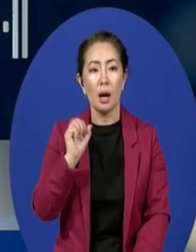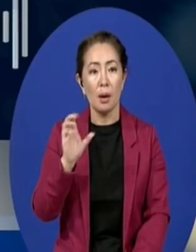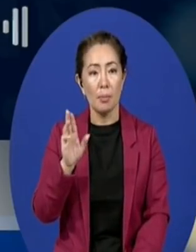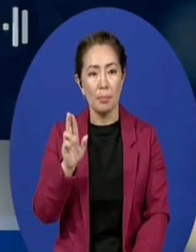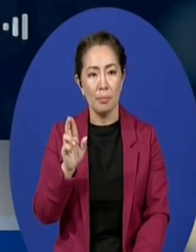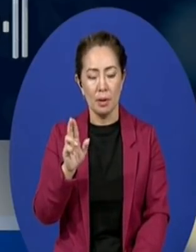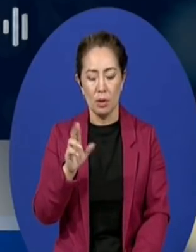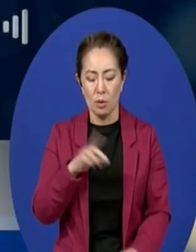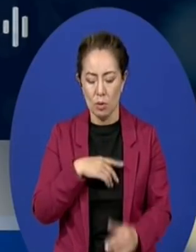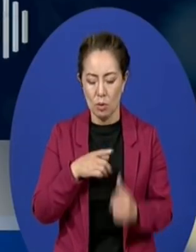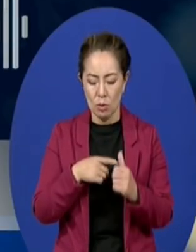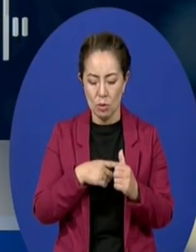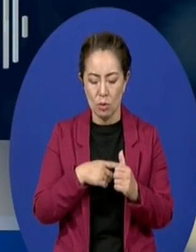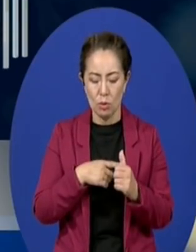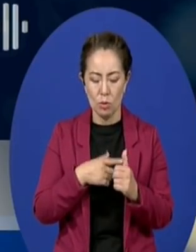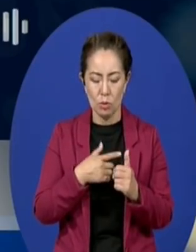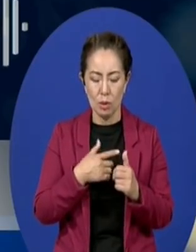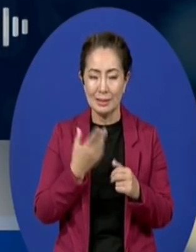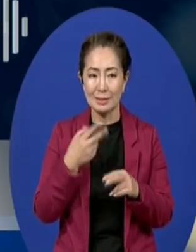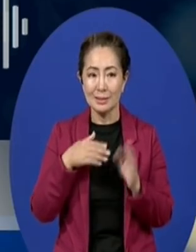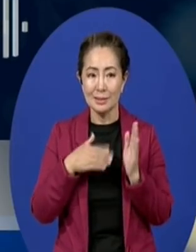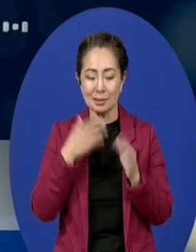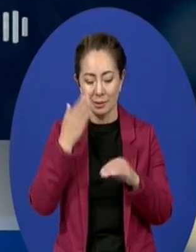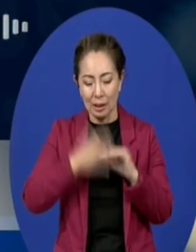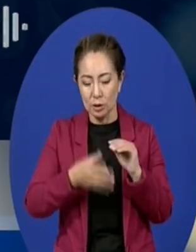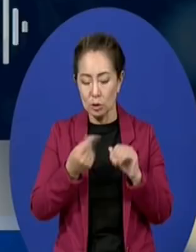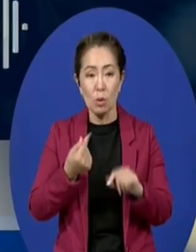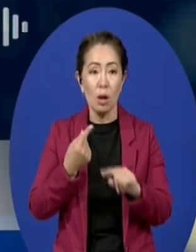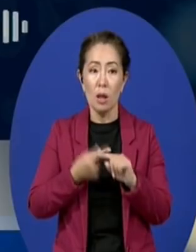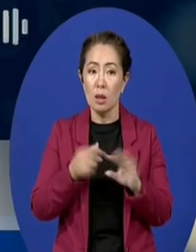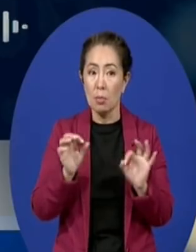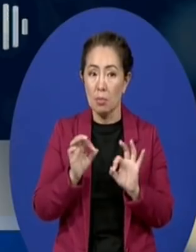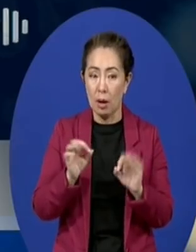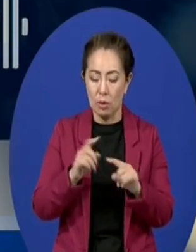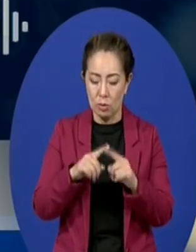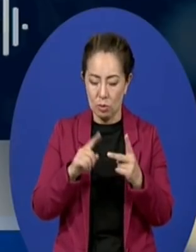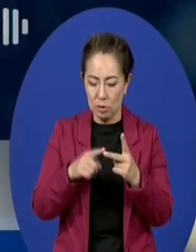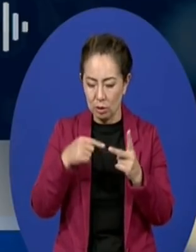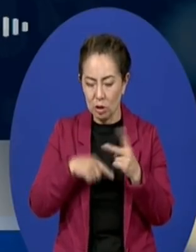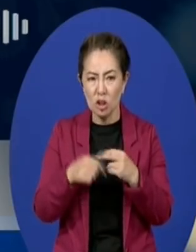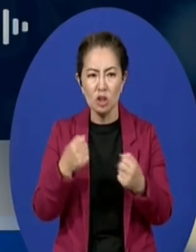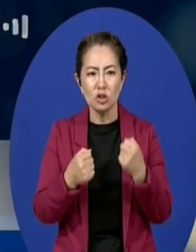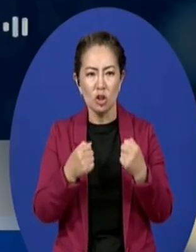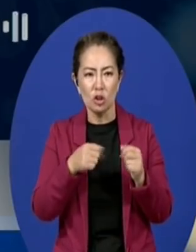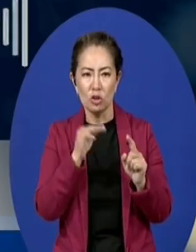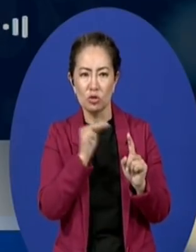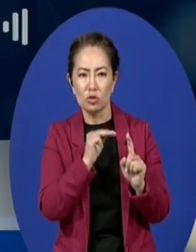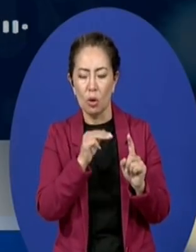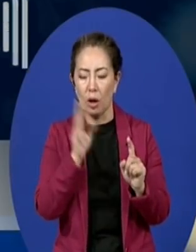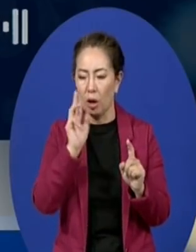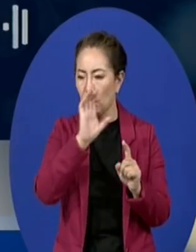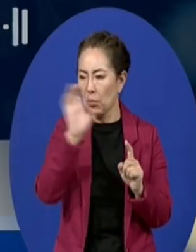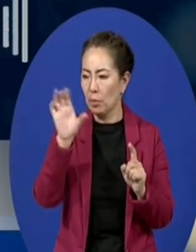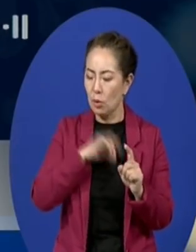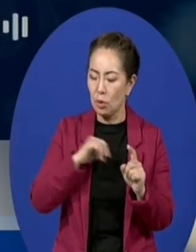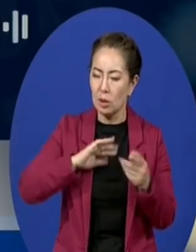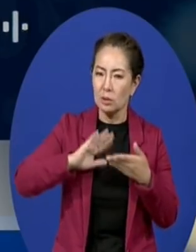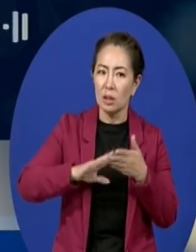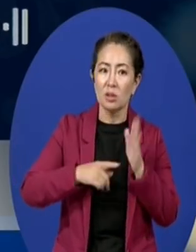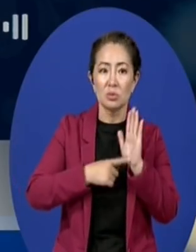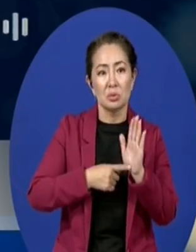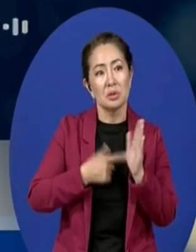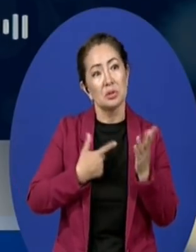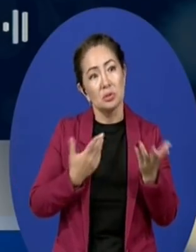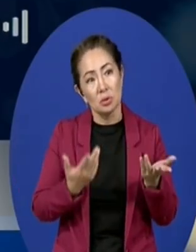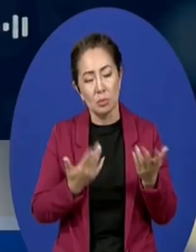нэмээгүй гэдэг нь одоо юу гэхээр эргээд бас энэгээрс амьдарч байгаа хүмүүс жолооч нарыг бодоогүй зөвхөн одоо компанигээс сурчлага хийлээс гэдэг юм